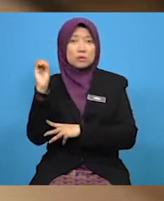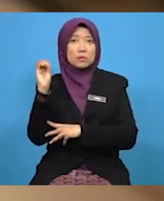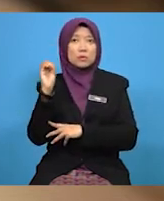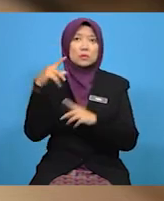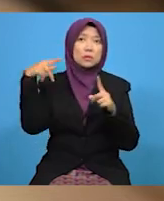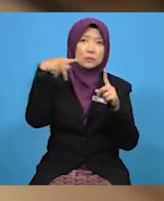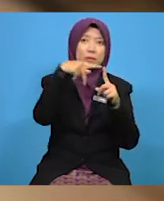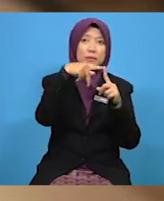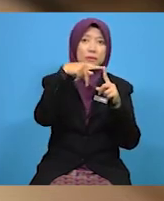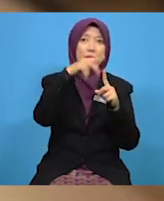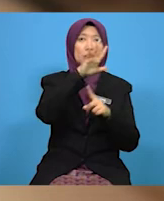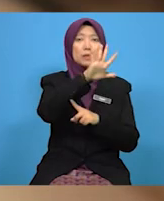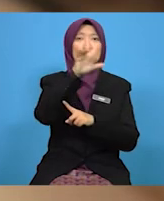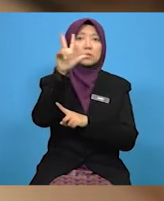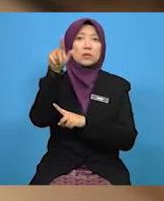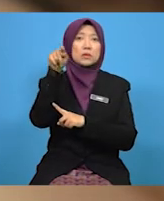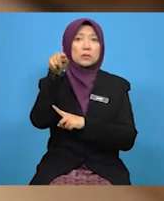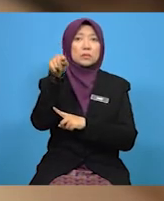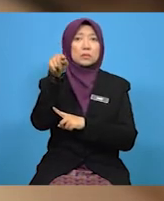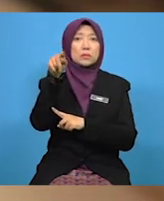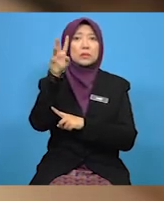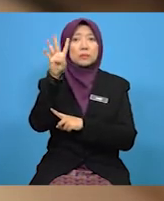53.51% kepada